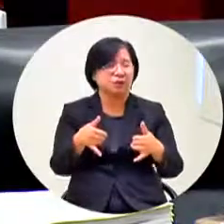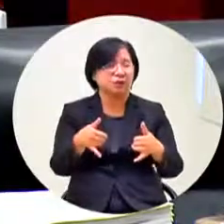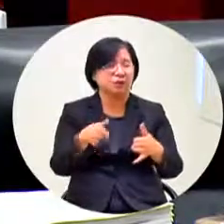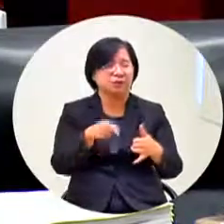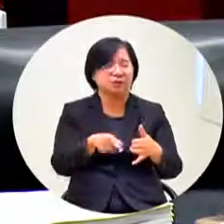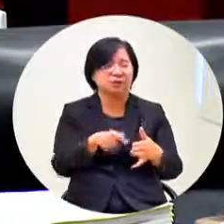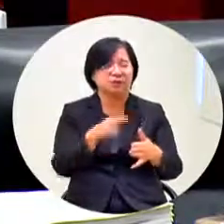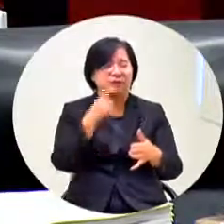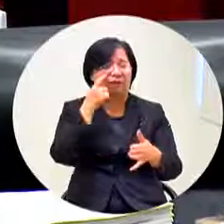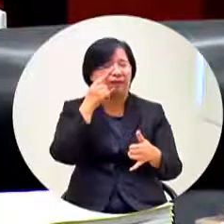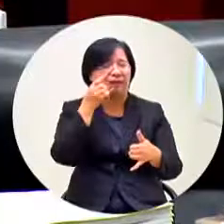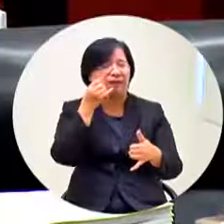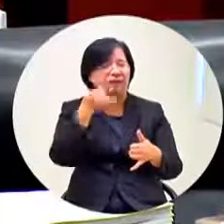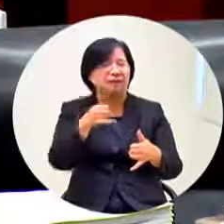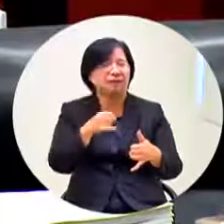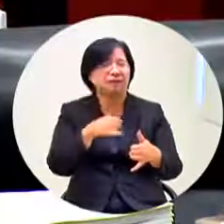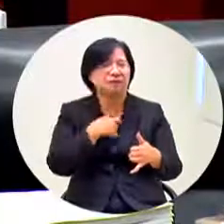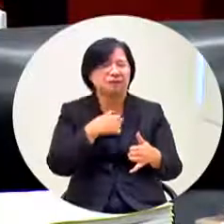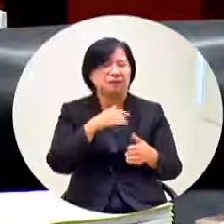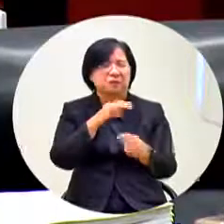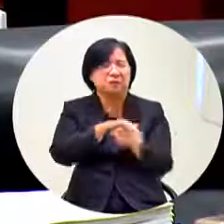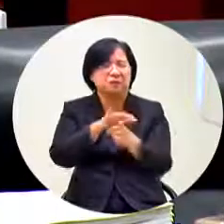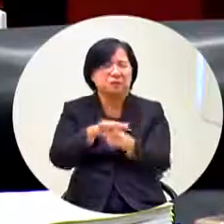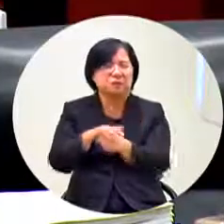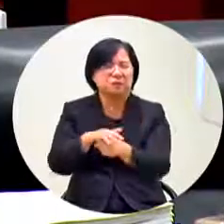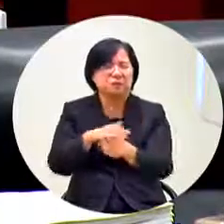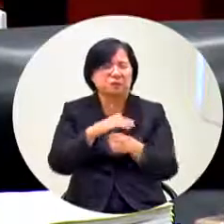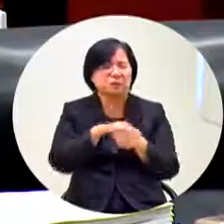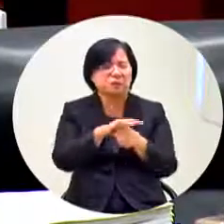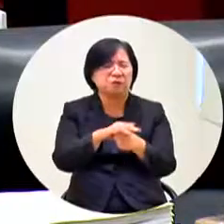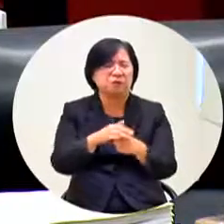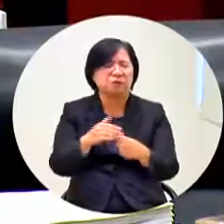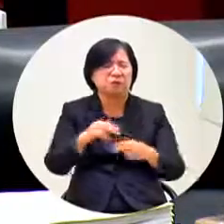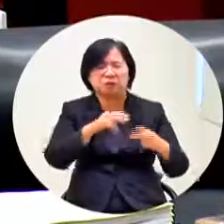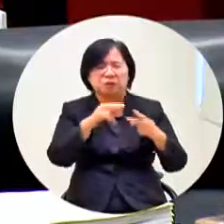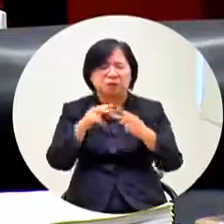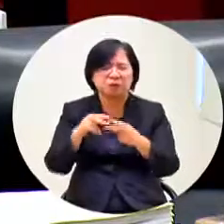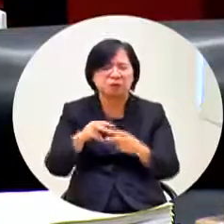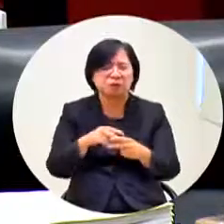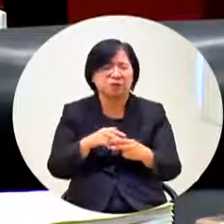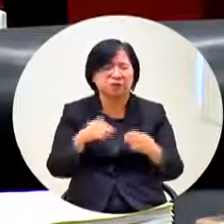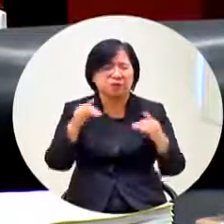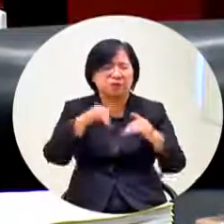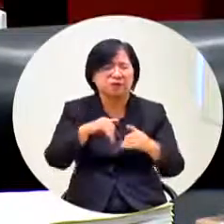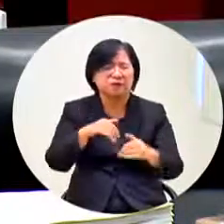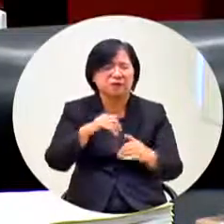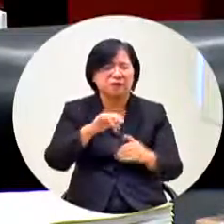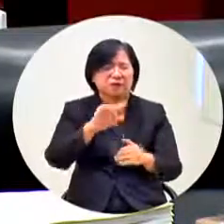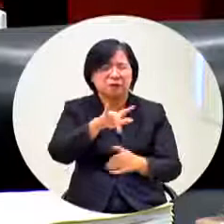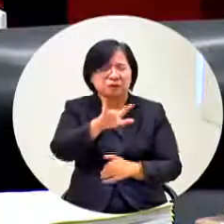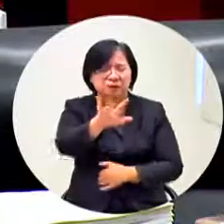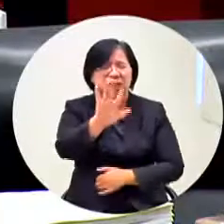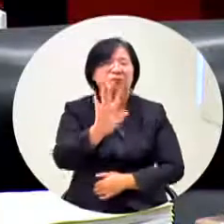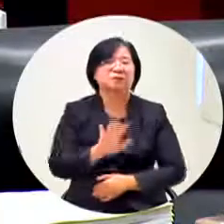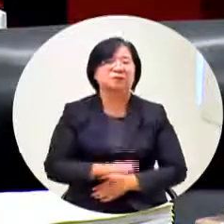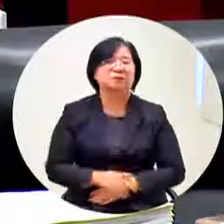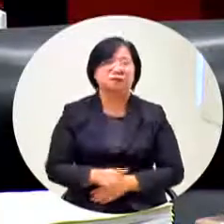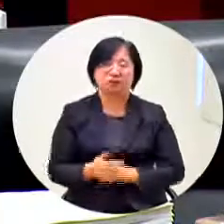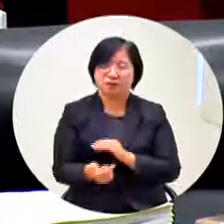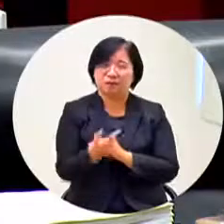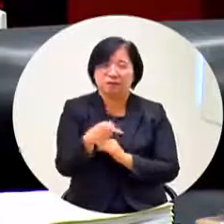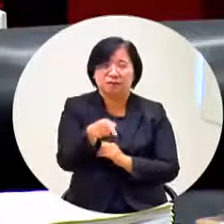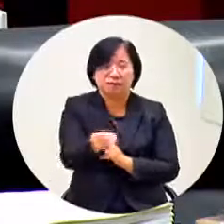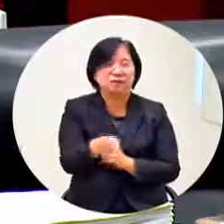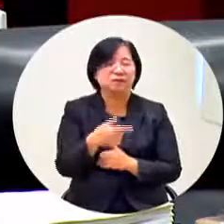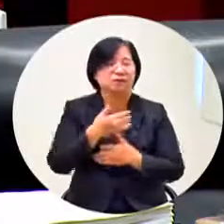很难看，就是坑坑洞洞、修修补补。那条路我也拜托你们尽快的想办法能够把它